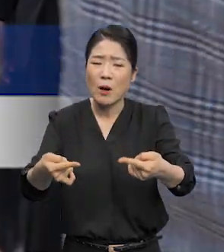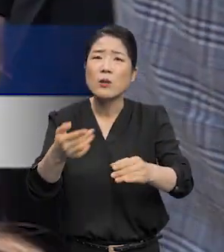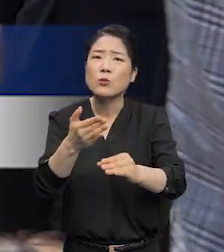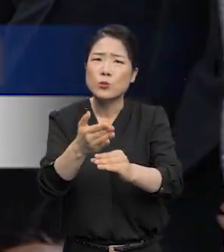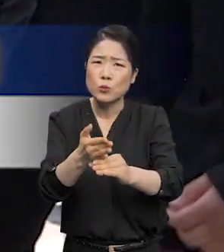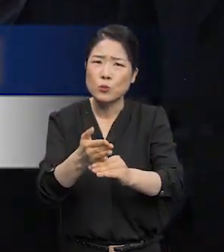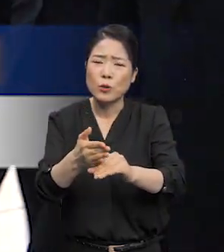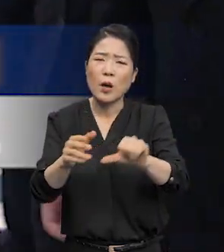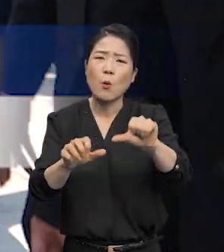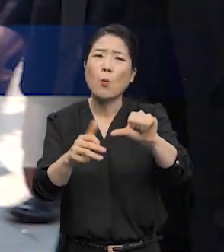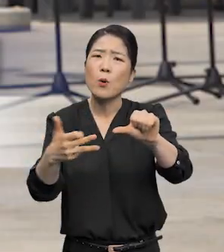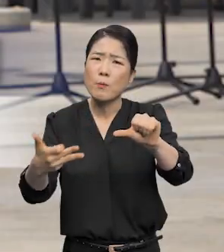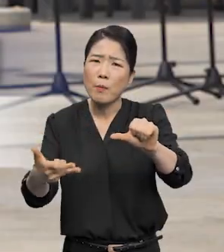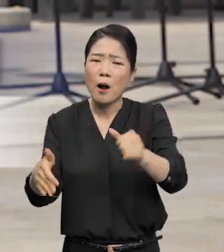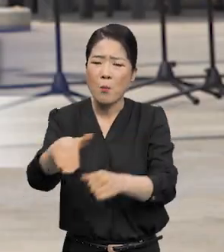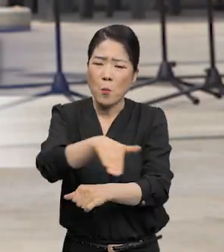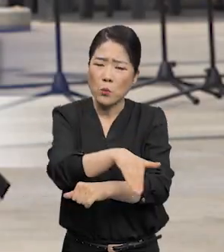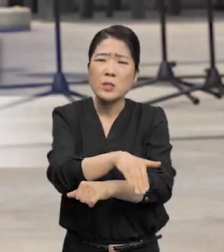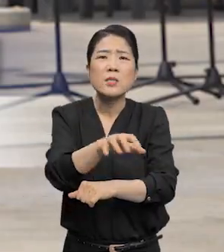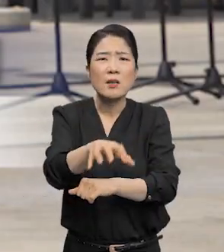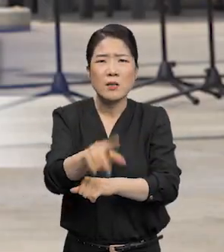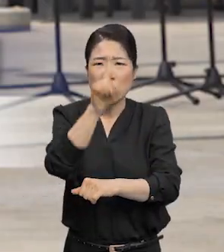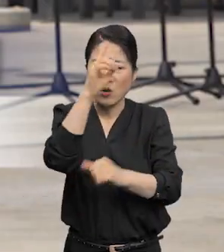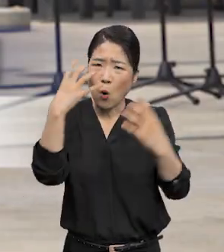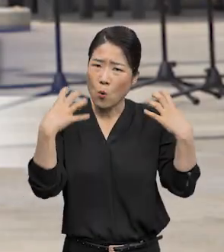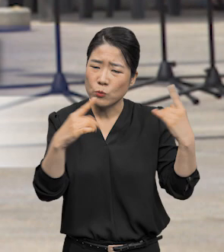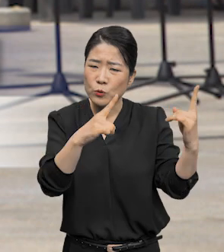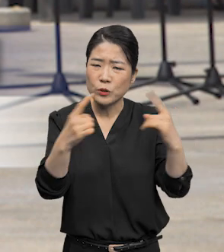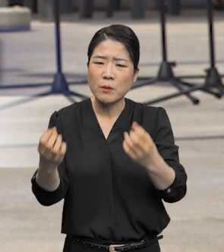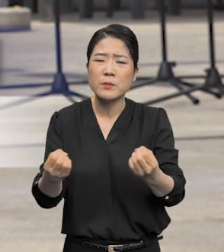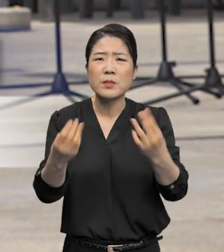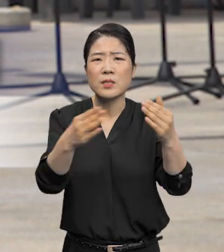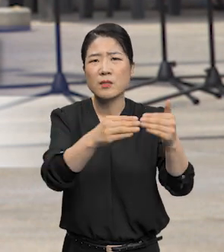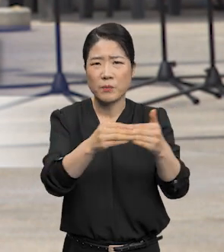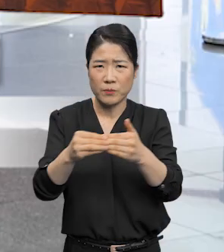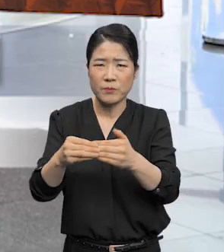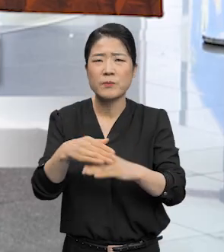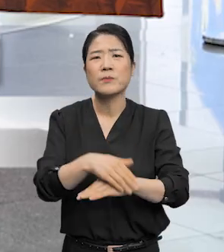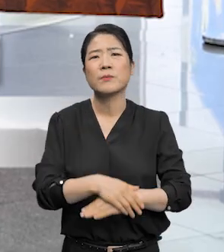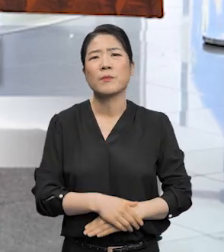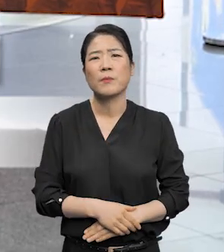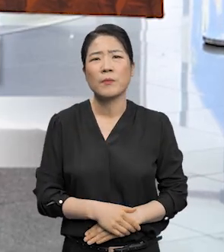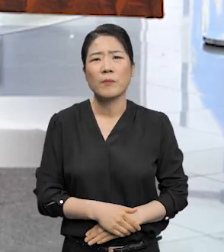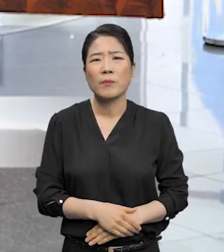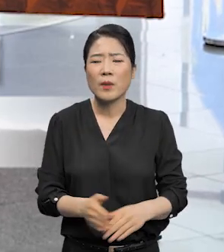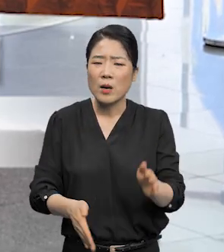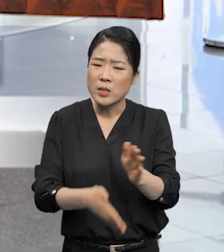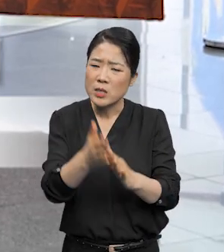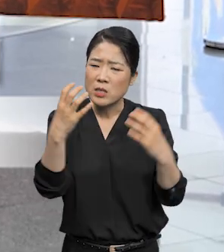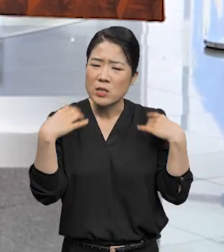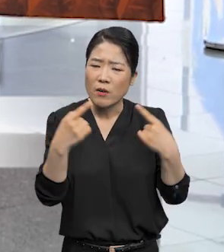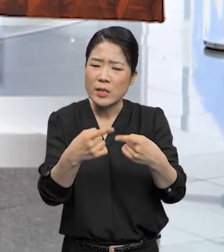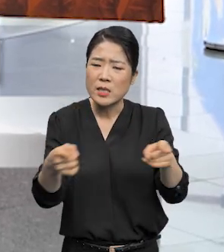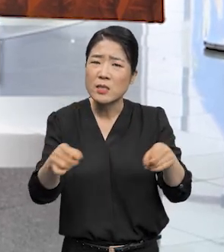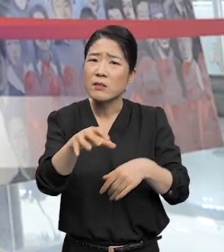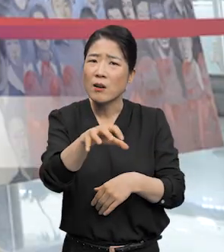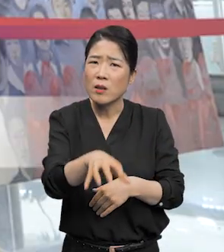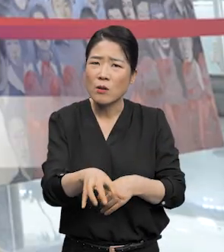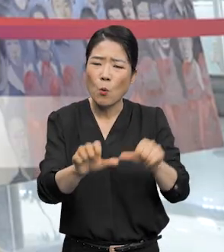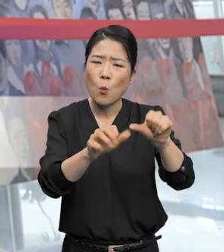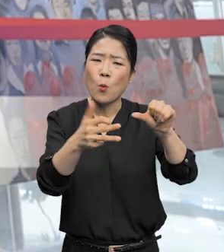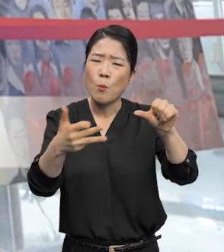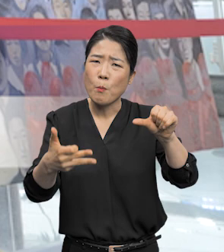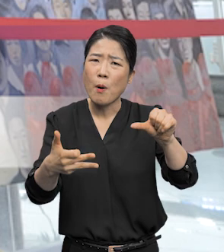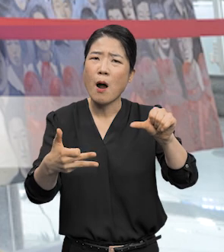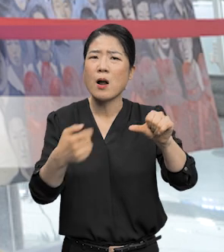가운데 국립 5.18 민주묘지에서 정부 기념식이 진행될 예정입니다 한편 시청 1층 시민홀에서는